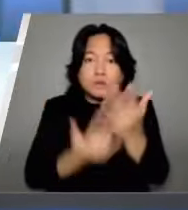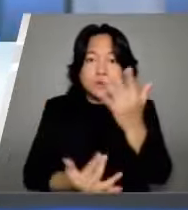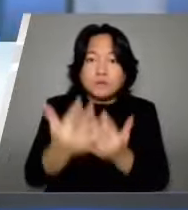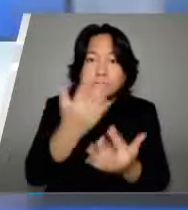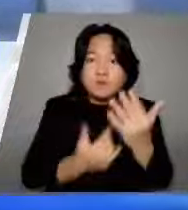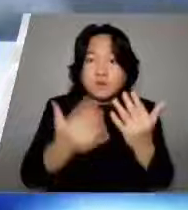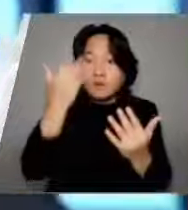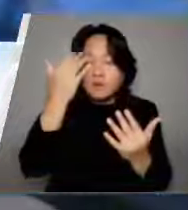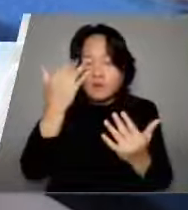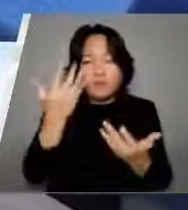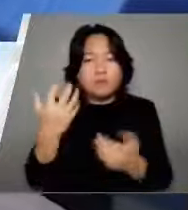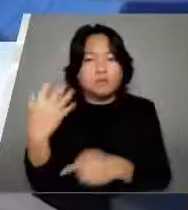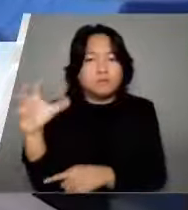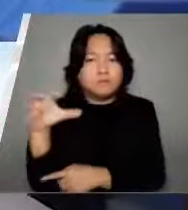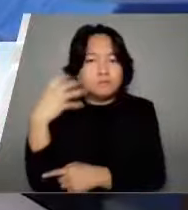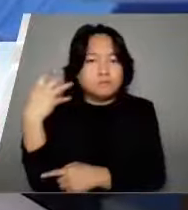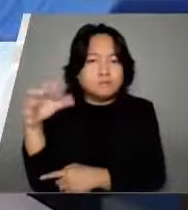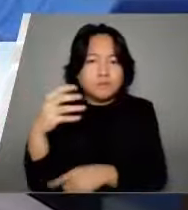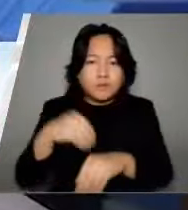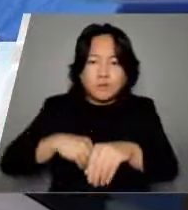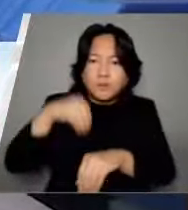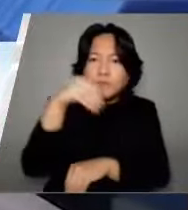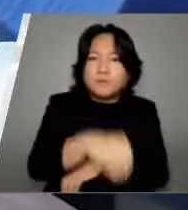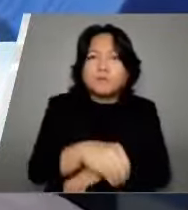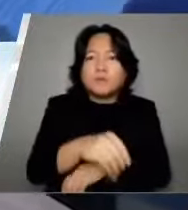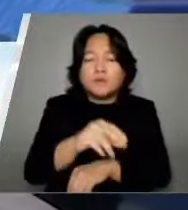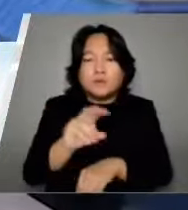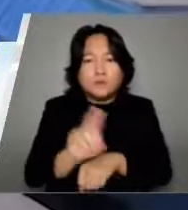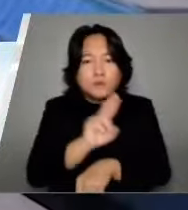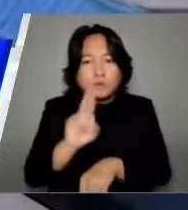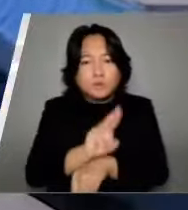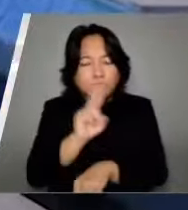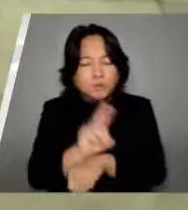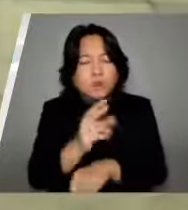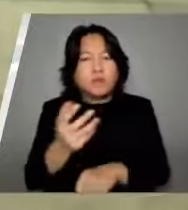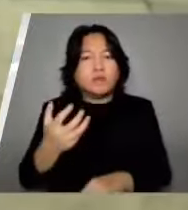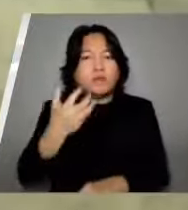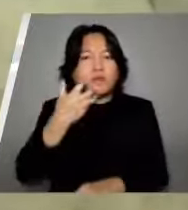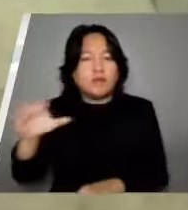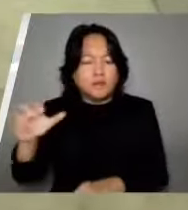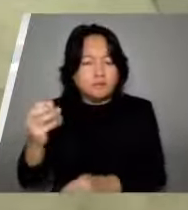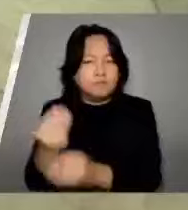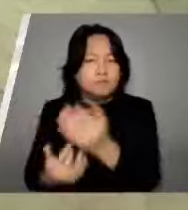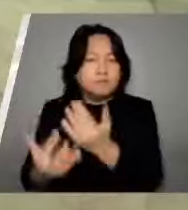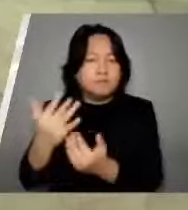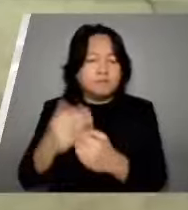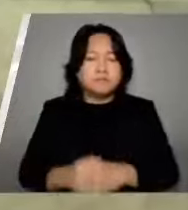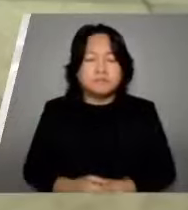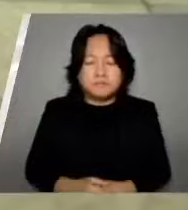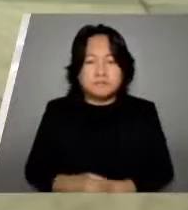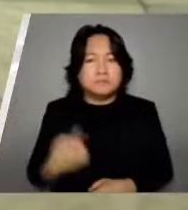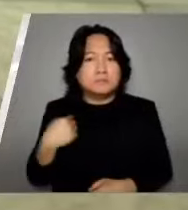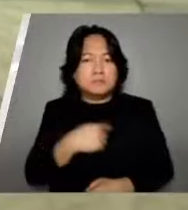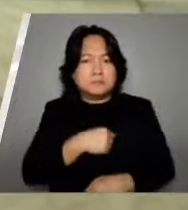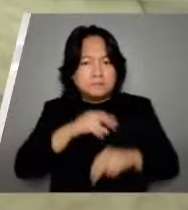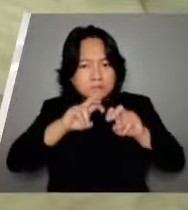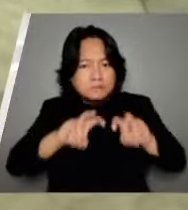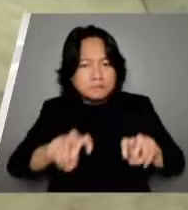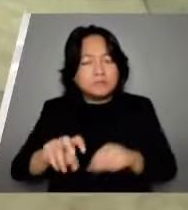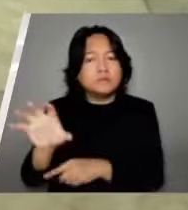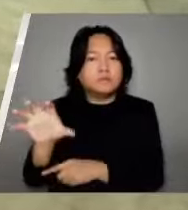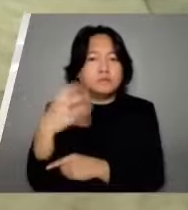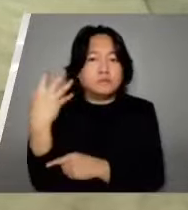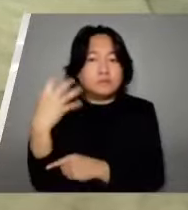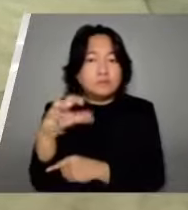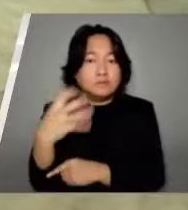ng electric fan. Isa yan sa nagiging investigation natin, lumalabas, mga electric fans na